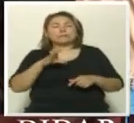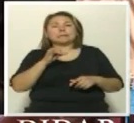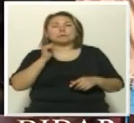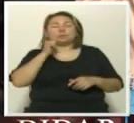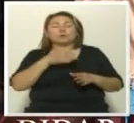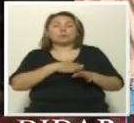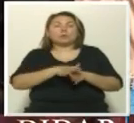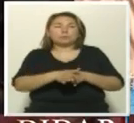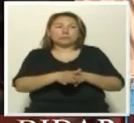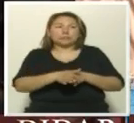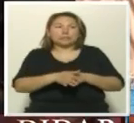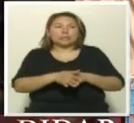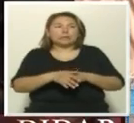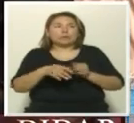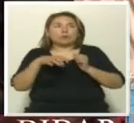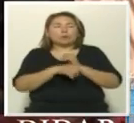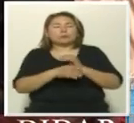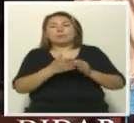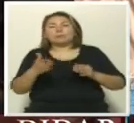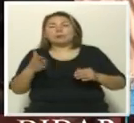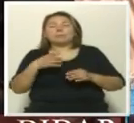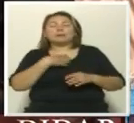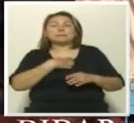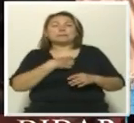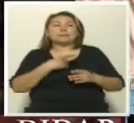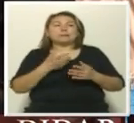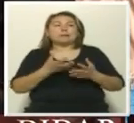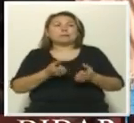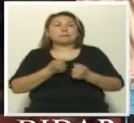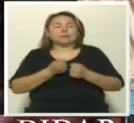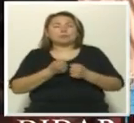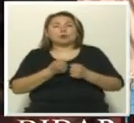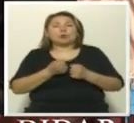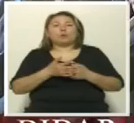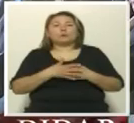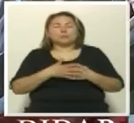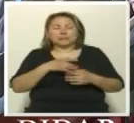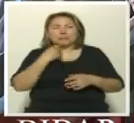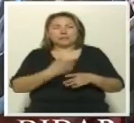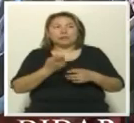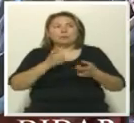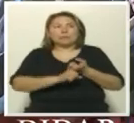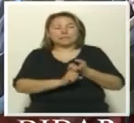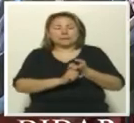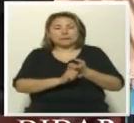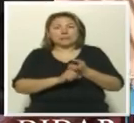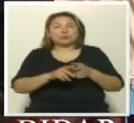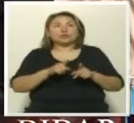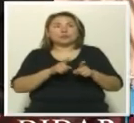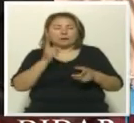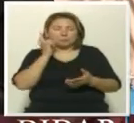бүкіл аудандарды, қалаларды өткеннен кейін олардағы басымдықтарды анықтаймыз. Сосын қолымыздағы бар мүмкіншілікке байланысты